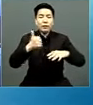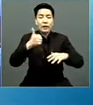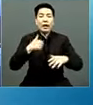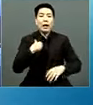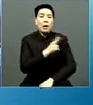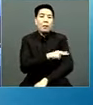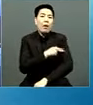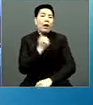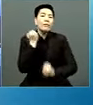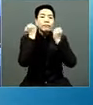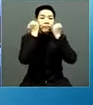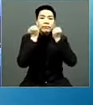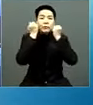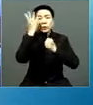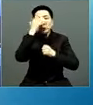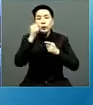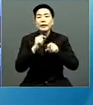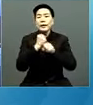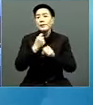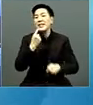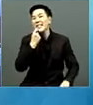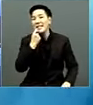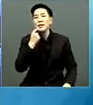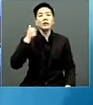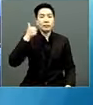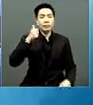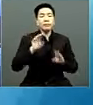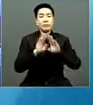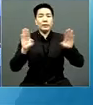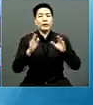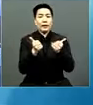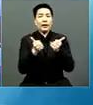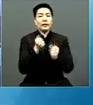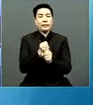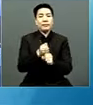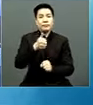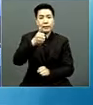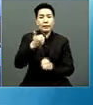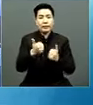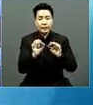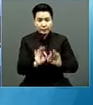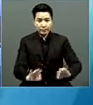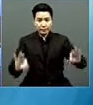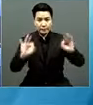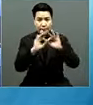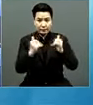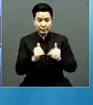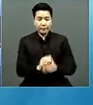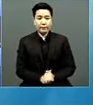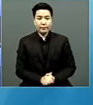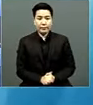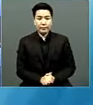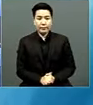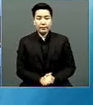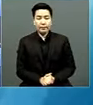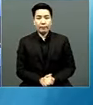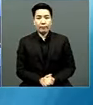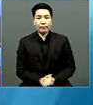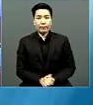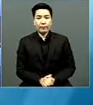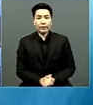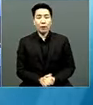เวชกรรมสถานทันตกรรมหลายคนบอกว่าต้องไปทำฟันตอนนี้ได้แล้วนะครับตรงนี้ที่สำคัญตรงนี้นะครับแล้วก็ไปดู